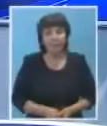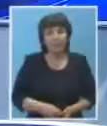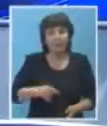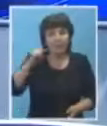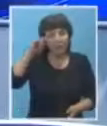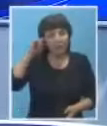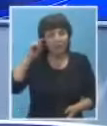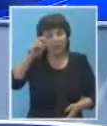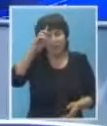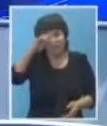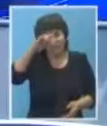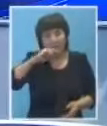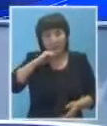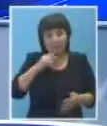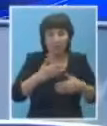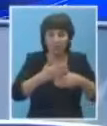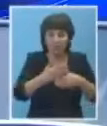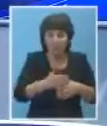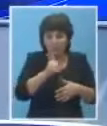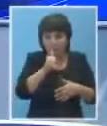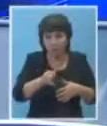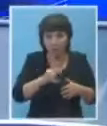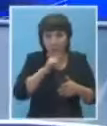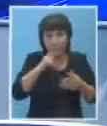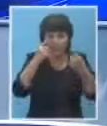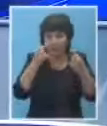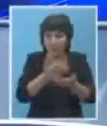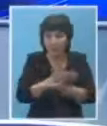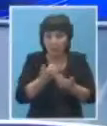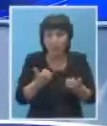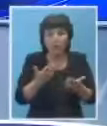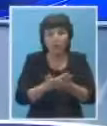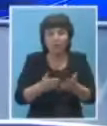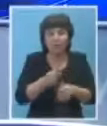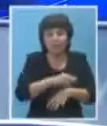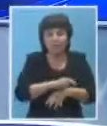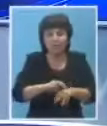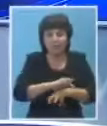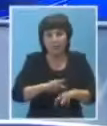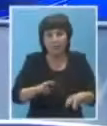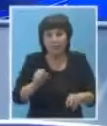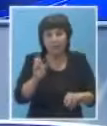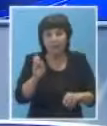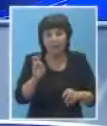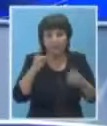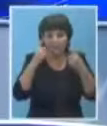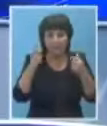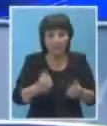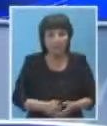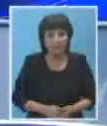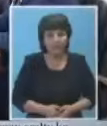үкіметі Қазақстан тарапынан берілуі тиіс көмектен бас тартуды ресми түрде мәлімдеген жоқ. Бұл туралы сыртқы істер министрі Қайрат Әбдірахманов мәлімдеді.